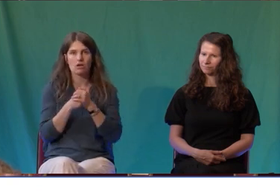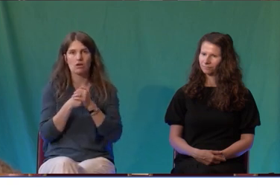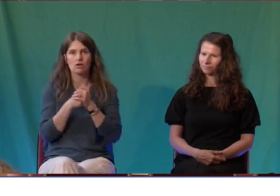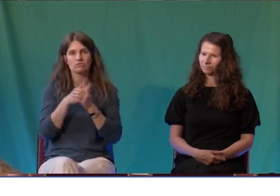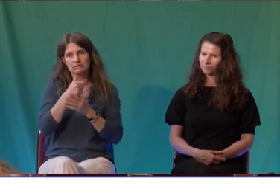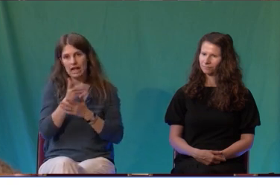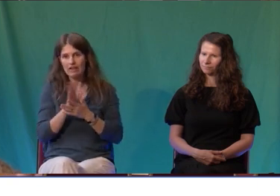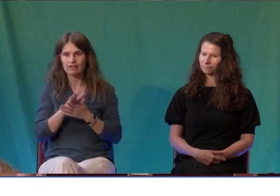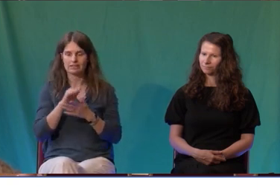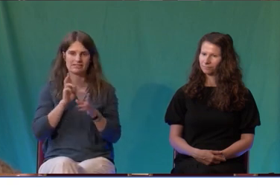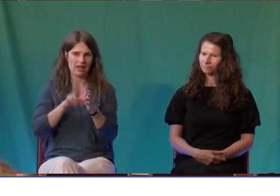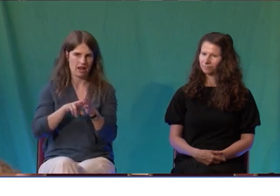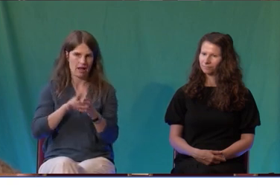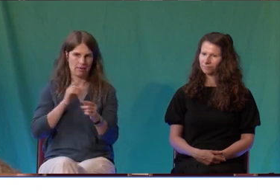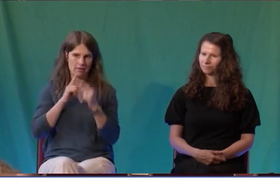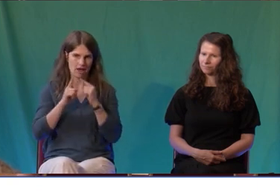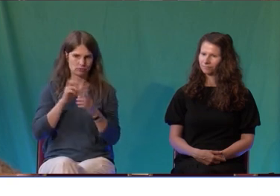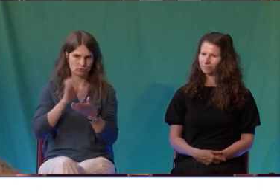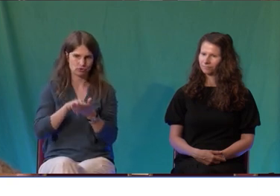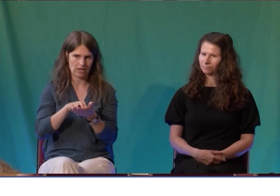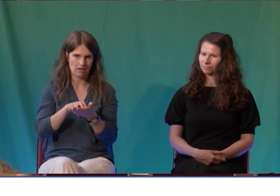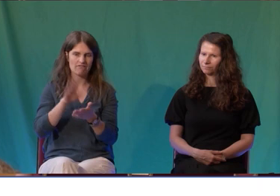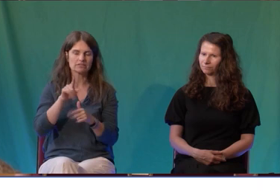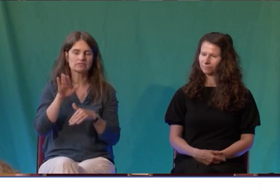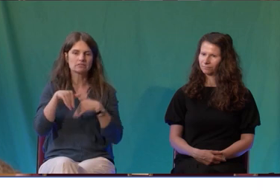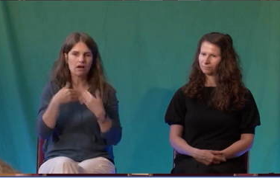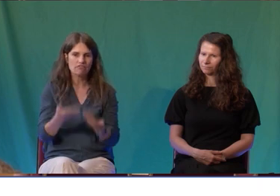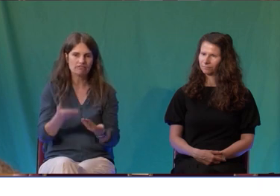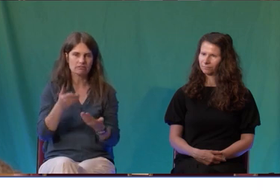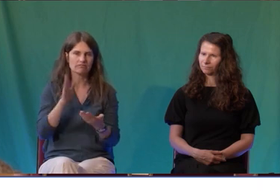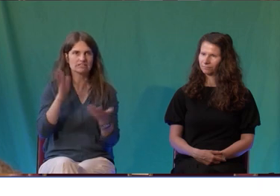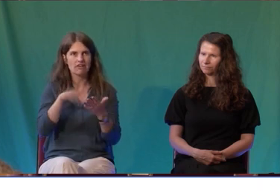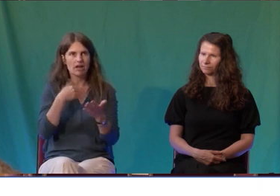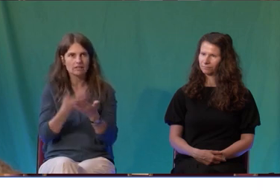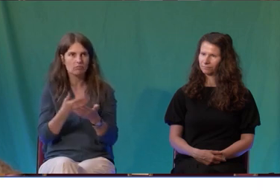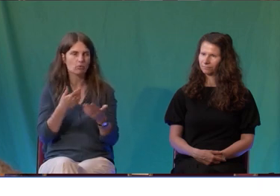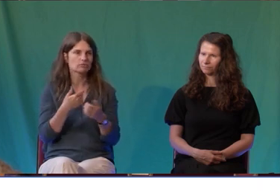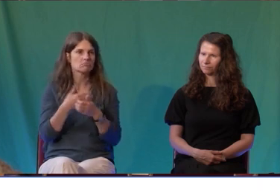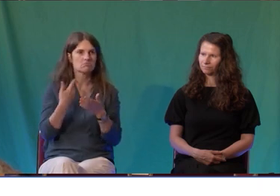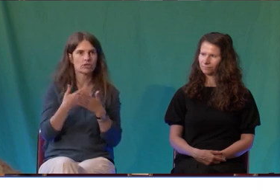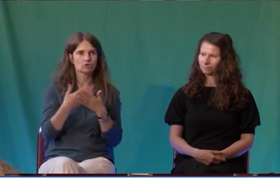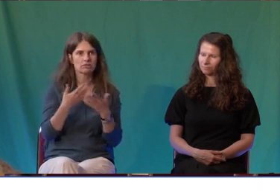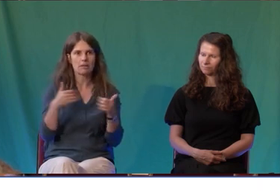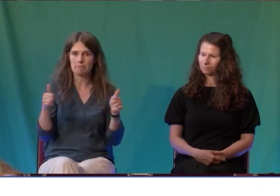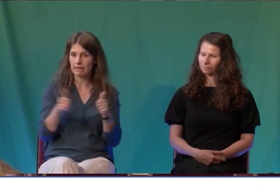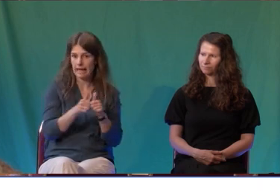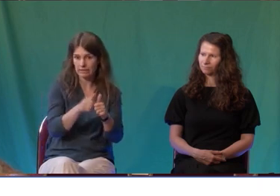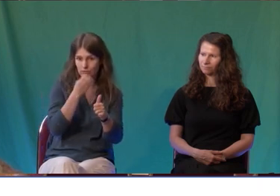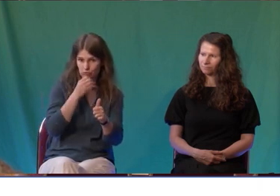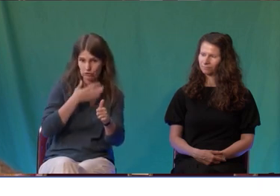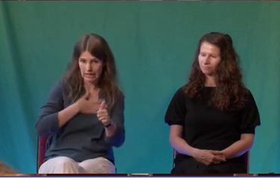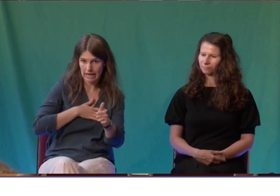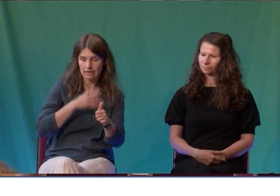darf teilhabeberatungsstelle anbieten also begleiten zum Beispiel das wünschen sich viele